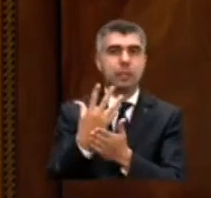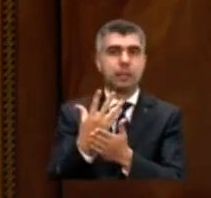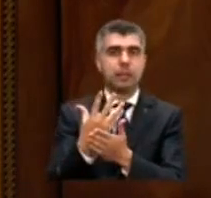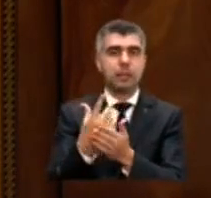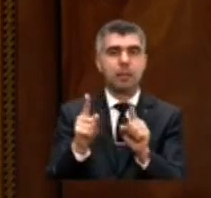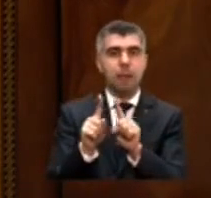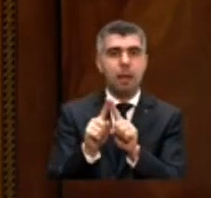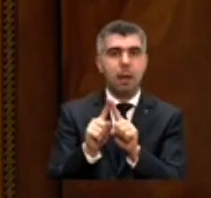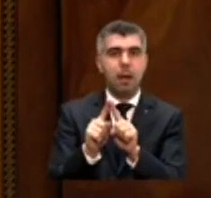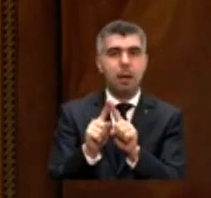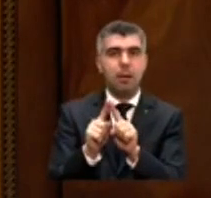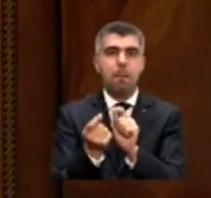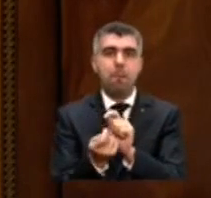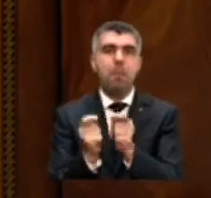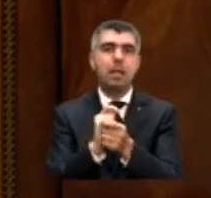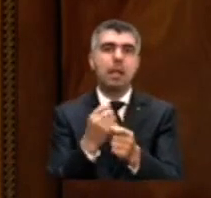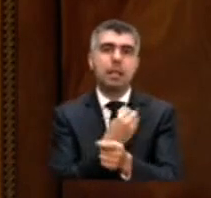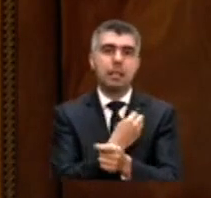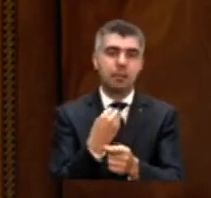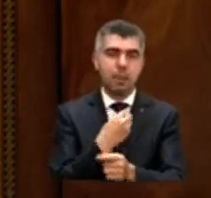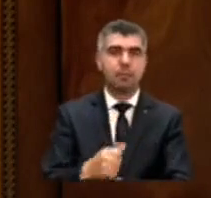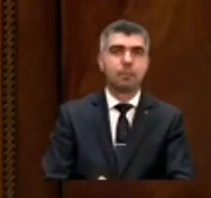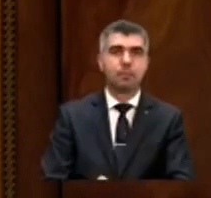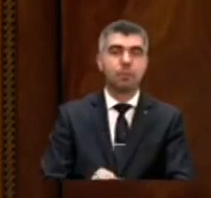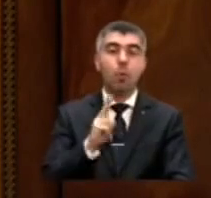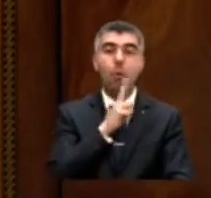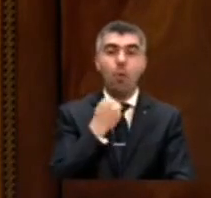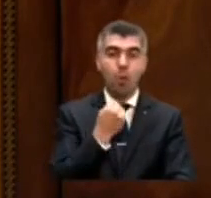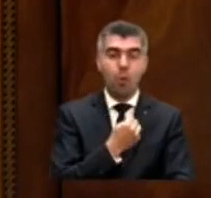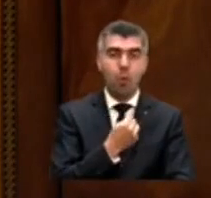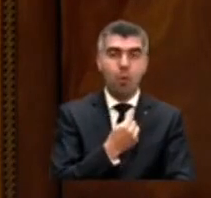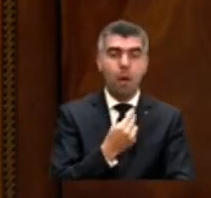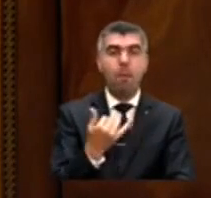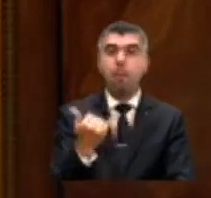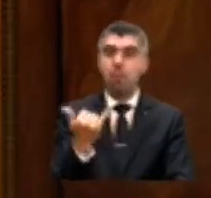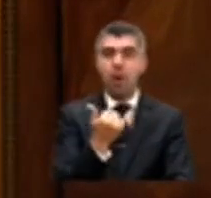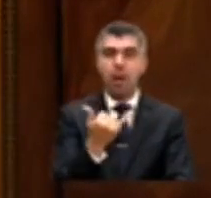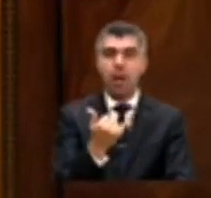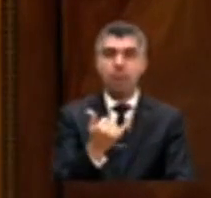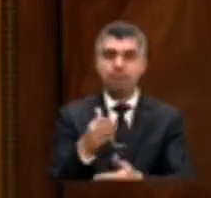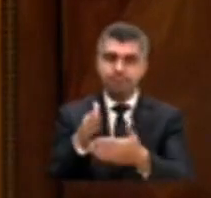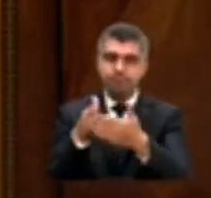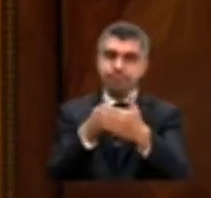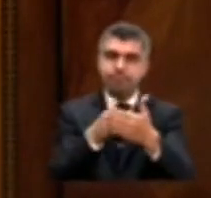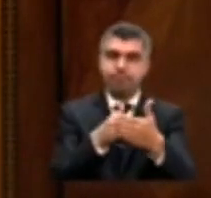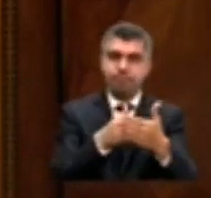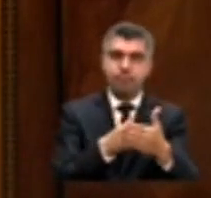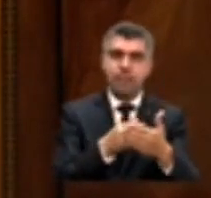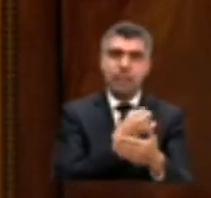الرعاية الصحية. تولي الحكومة أهمية خاصة لرفع العديد من التحديات في المجال الصحي